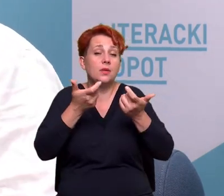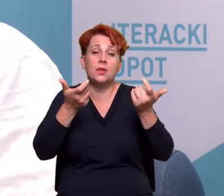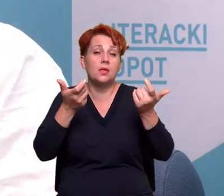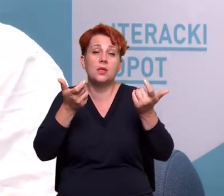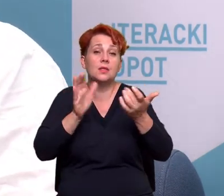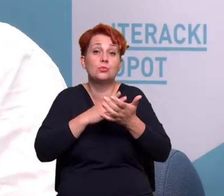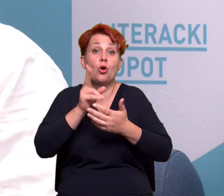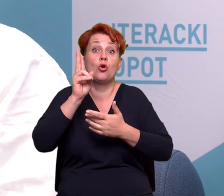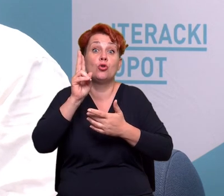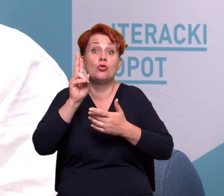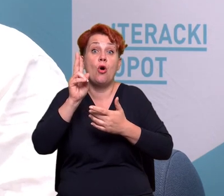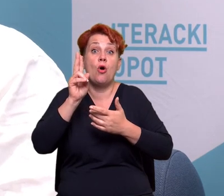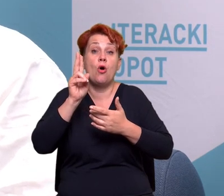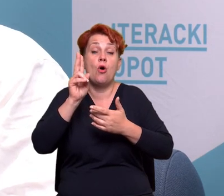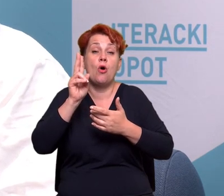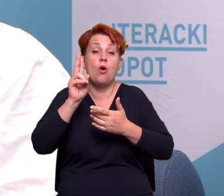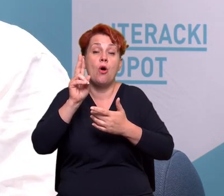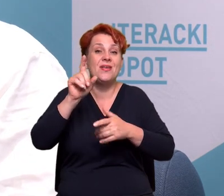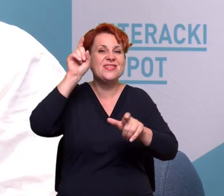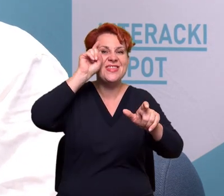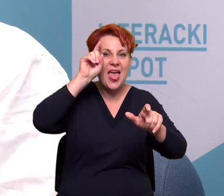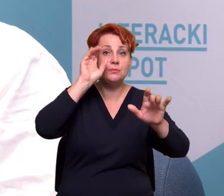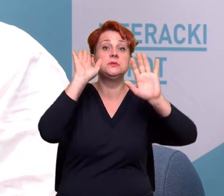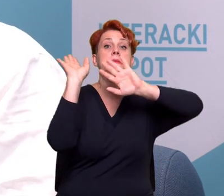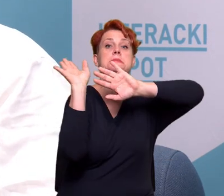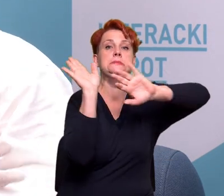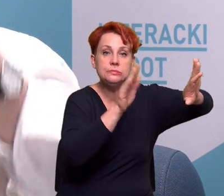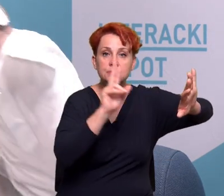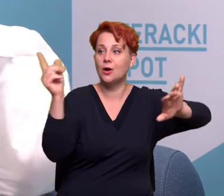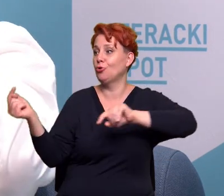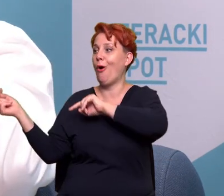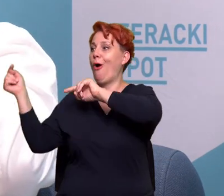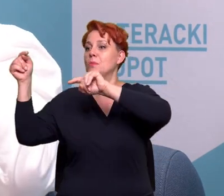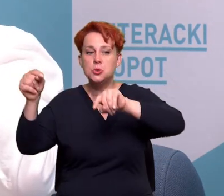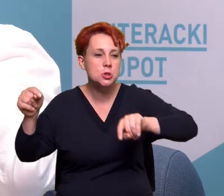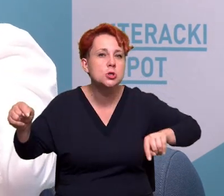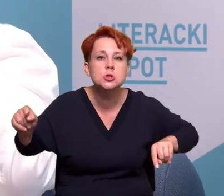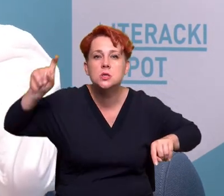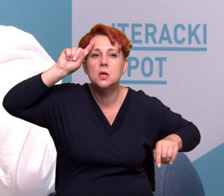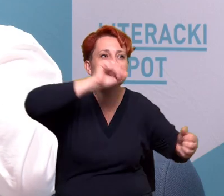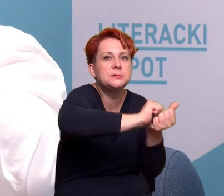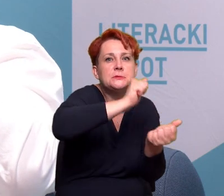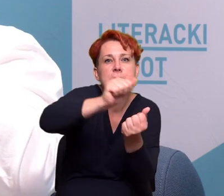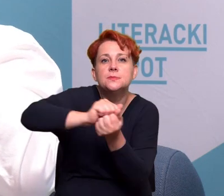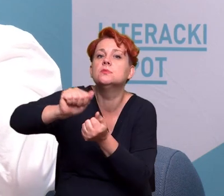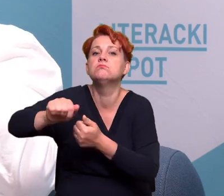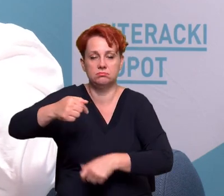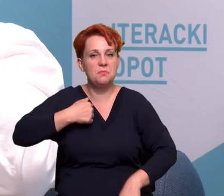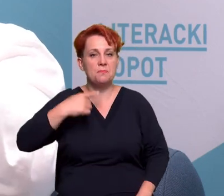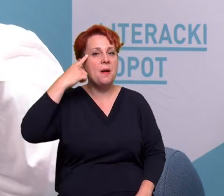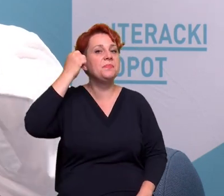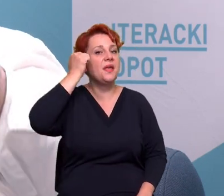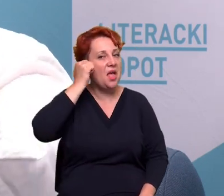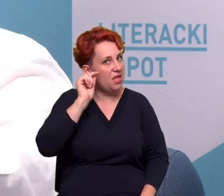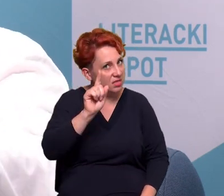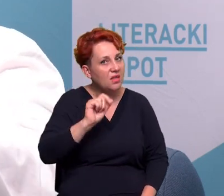tych, którzy tutaj przyszli na miejsce Niemców i niszczyli. To niszczenie ja pamiętam. To